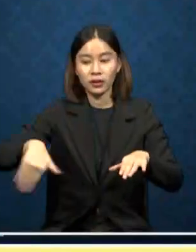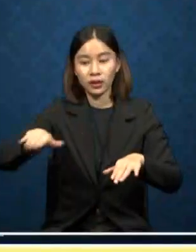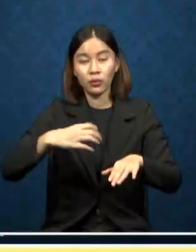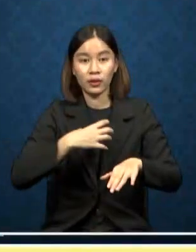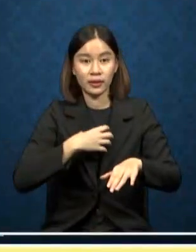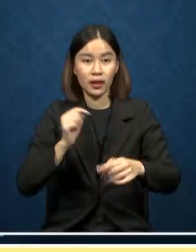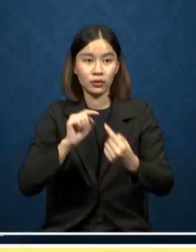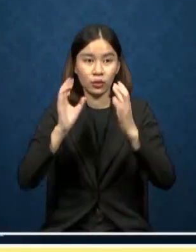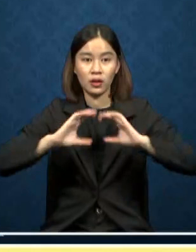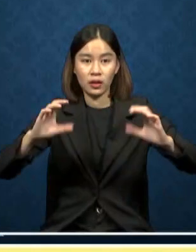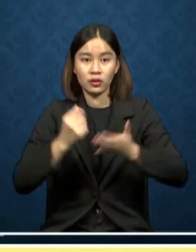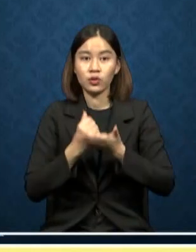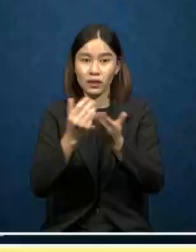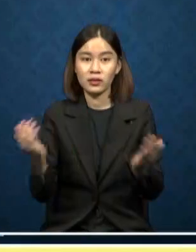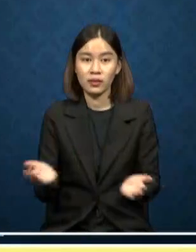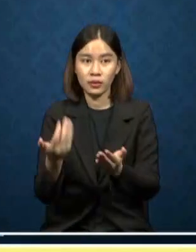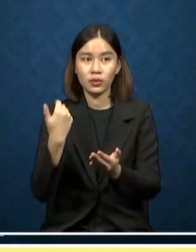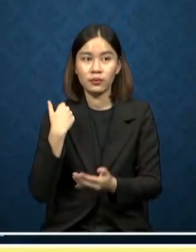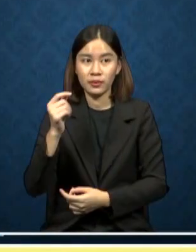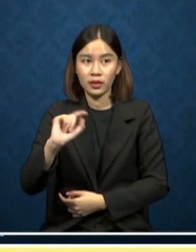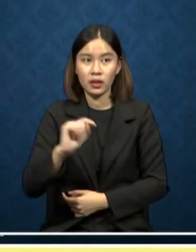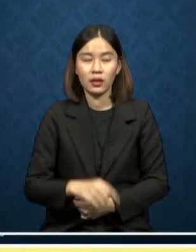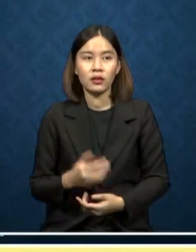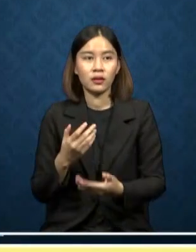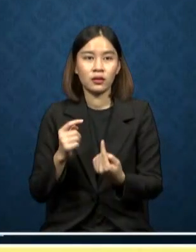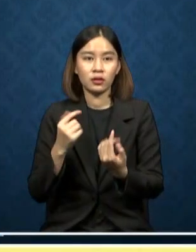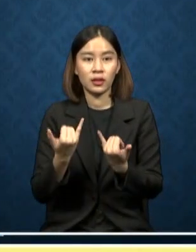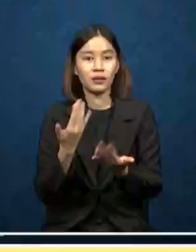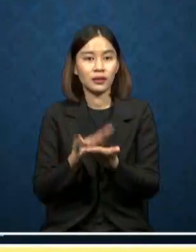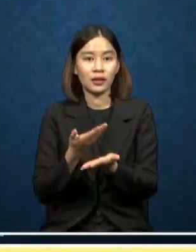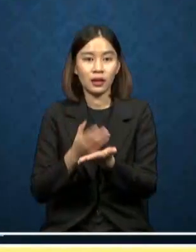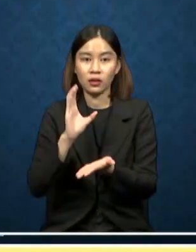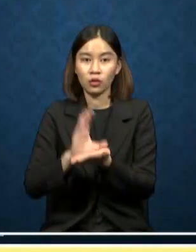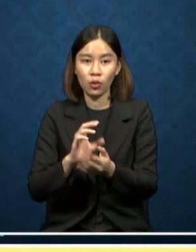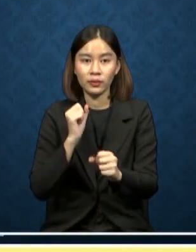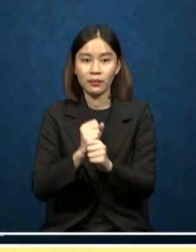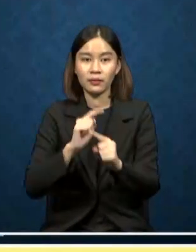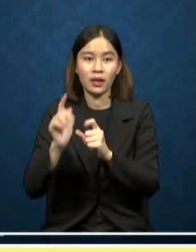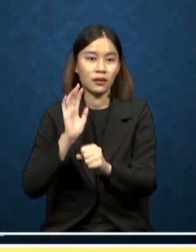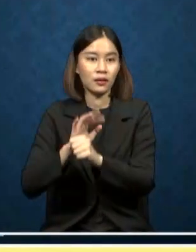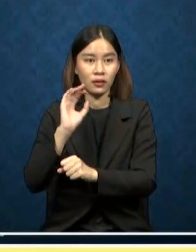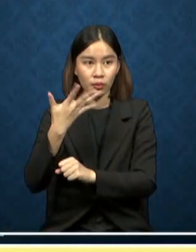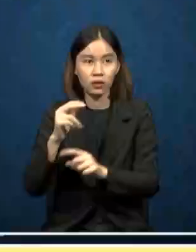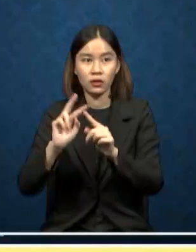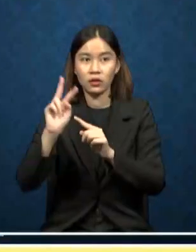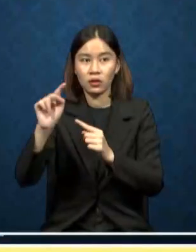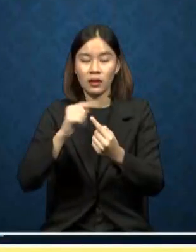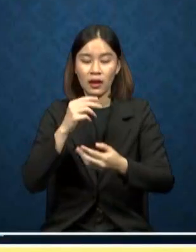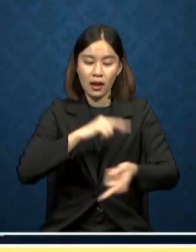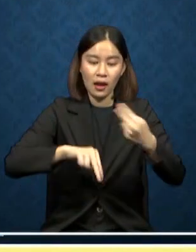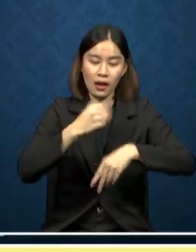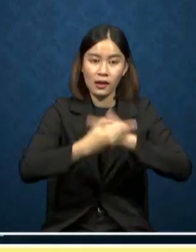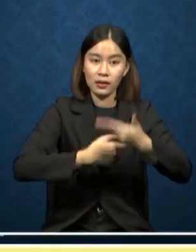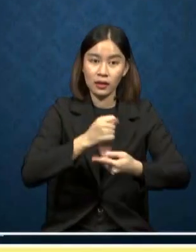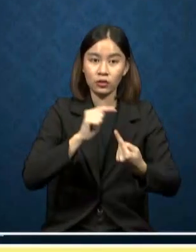ต้องการให้ภาครัฐได้สนับสนุนนะคะก็คือเรื่องขาดงบประมาณในการผลิตนะคะแล้วก็ 2หาตลาดรอง